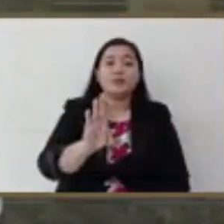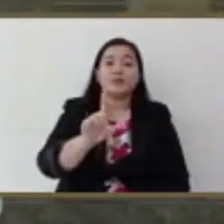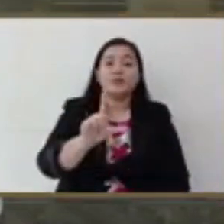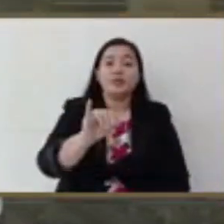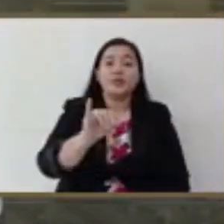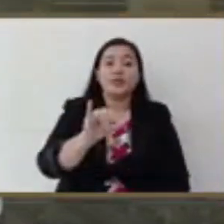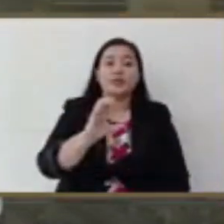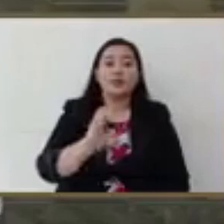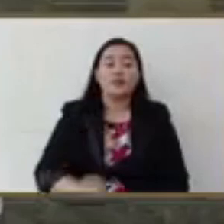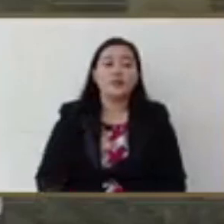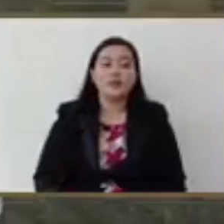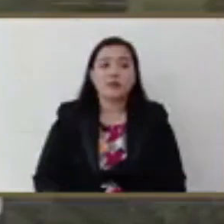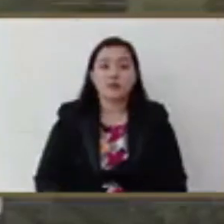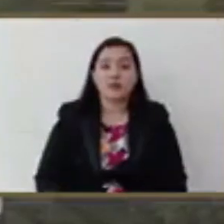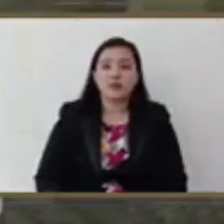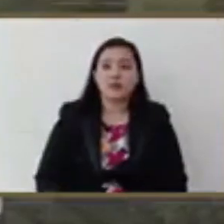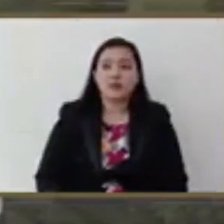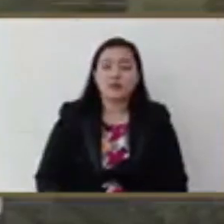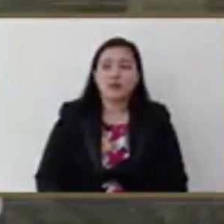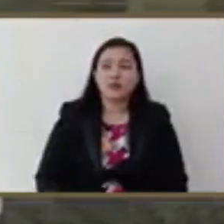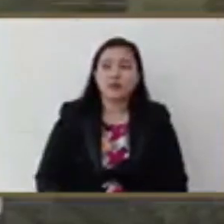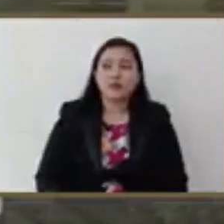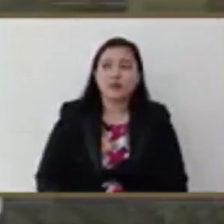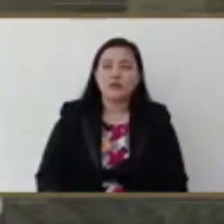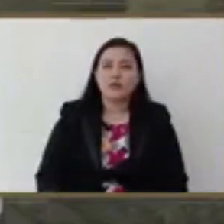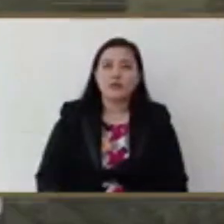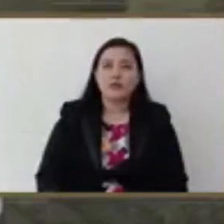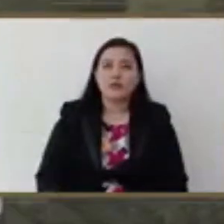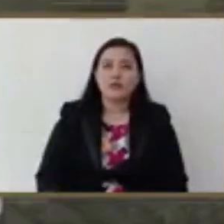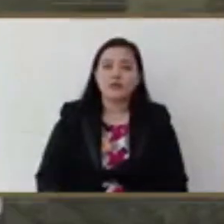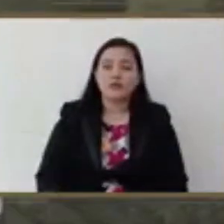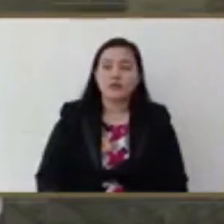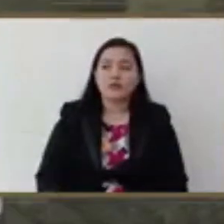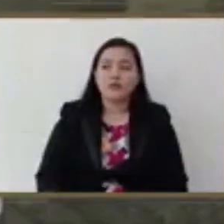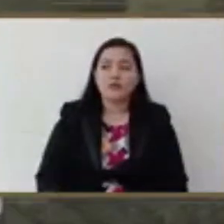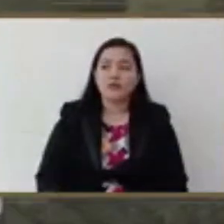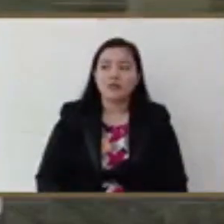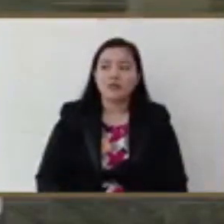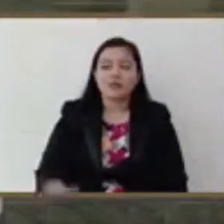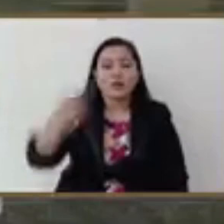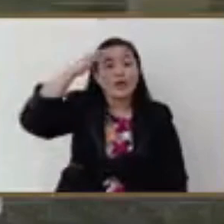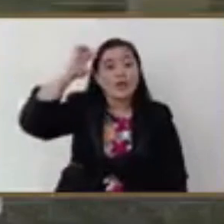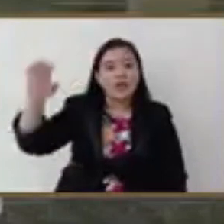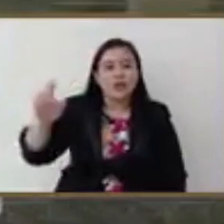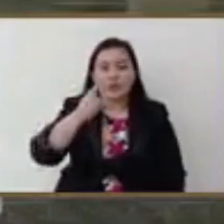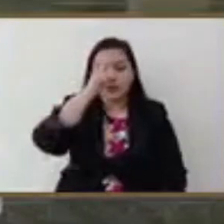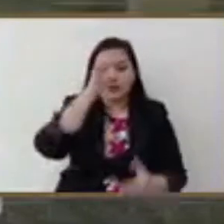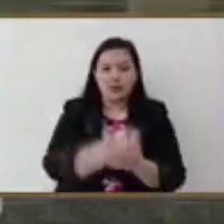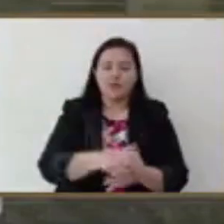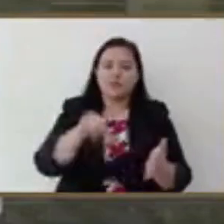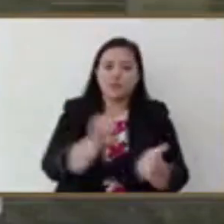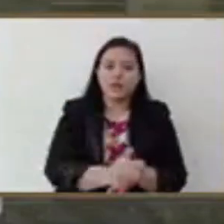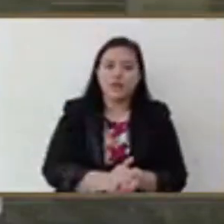mabautismuhan ang tao sa public. Sabi niya, and not inside the church.